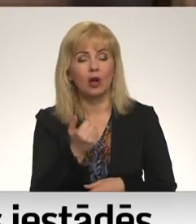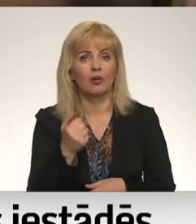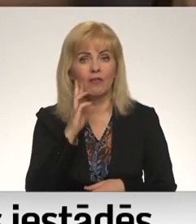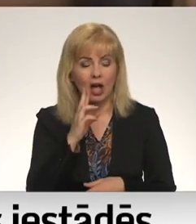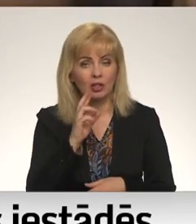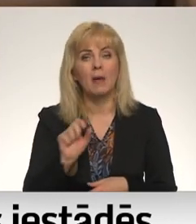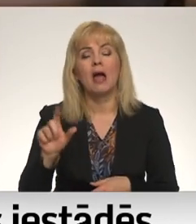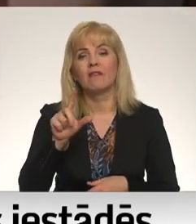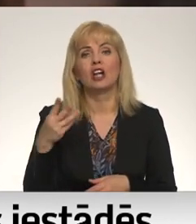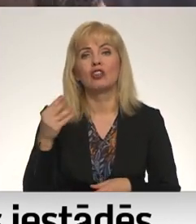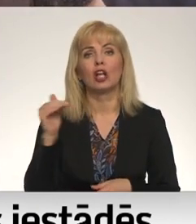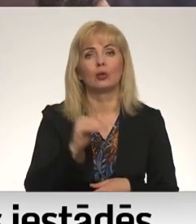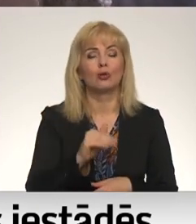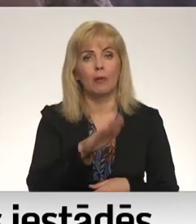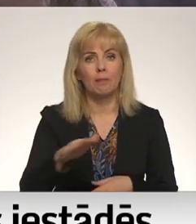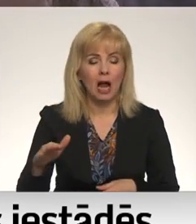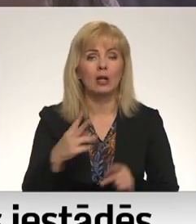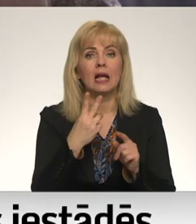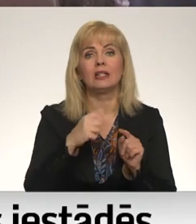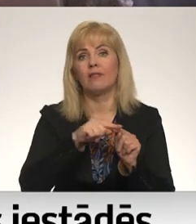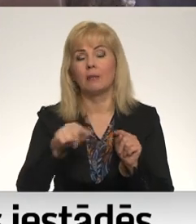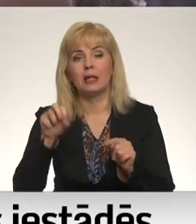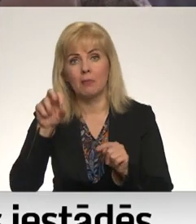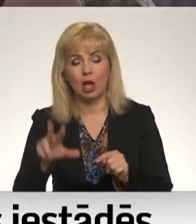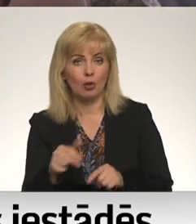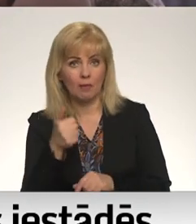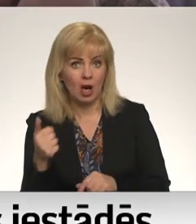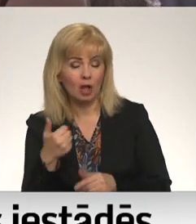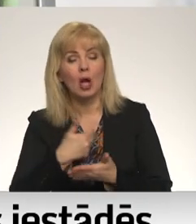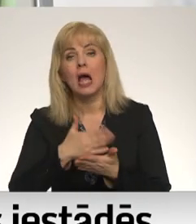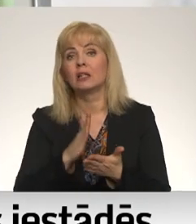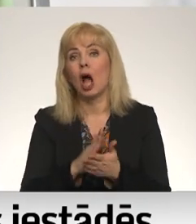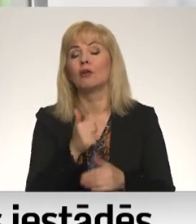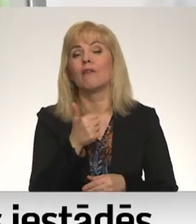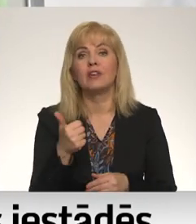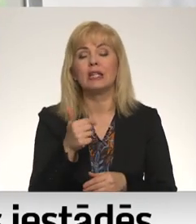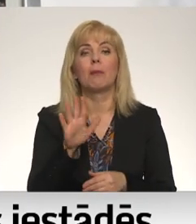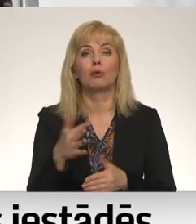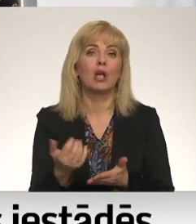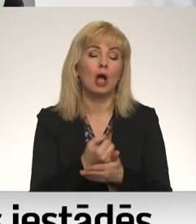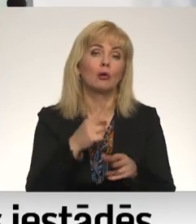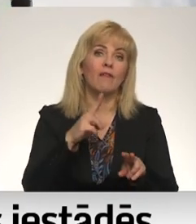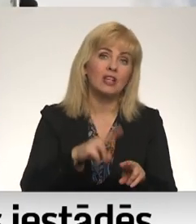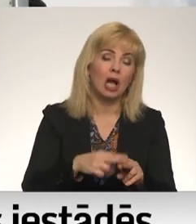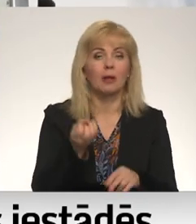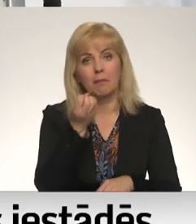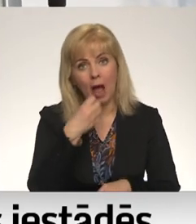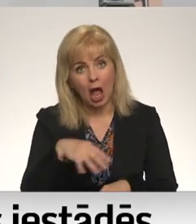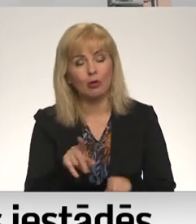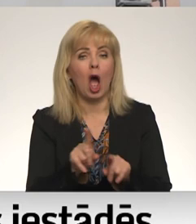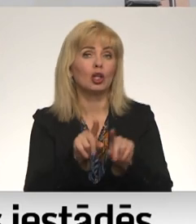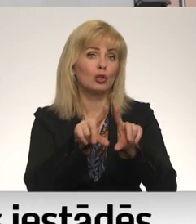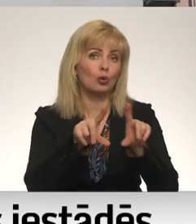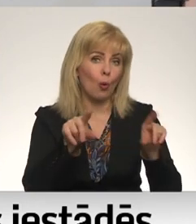kā 4000 bērnu vecumā no 2 līdz 18 gadiem. Lielai daļai no viņiem būs jārod vietas gan bērnu dārzos, gan skolās,